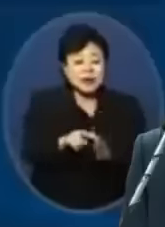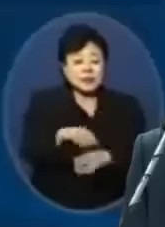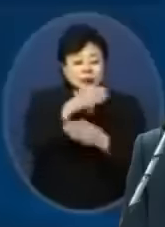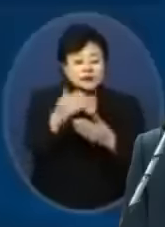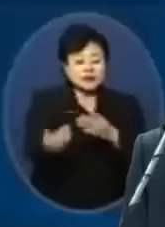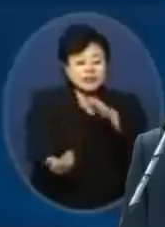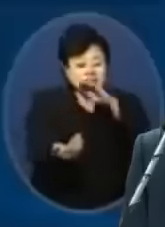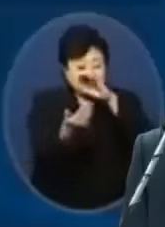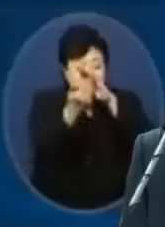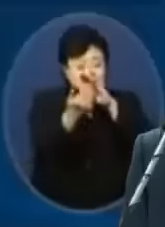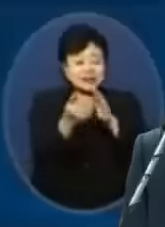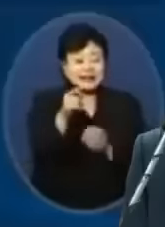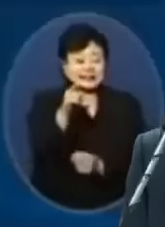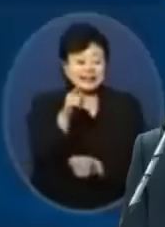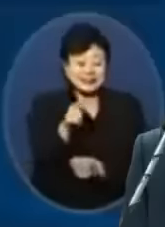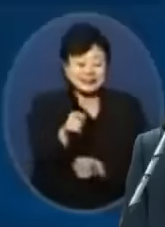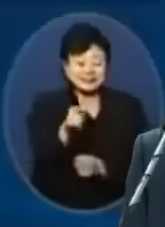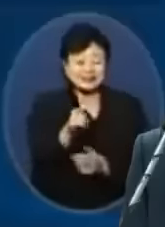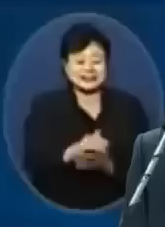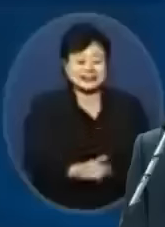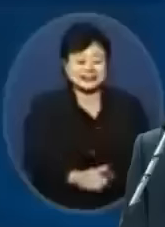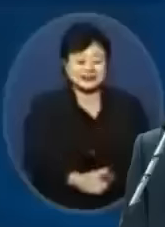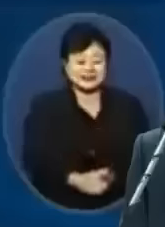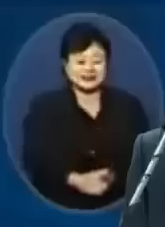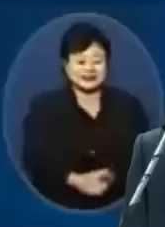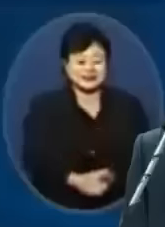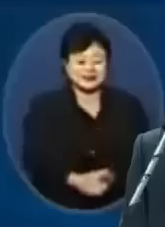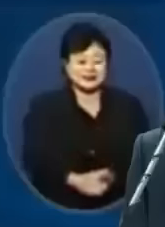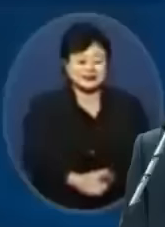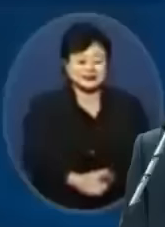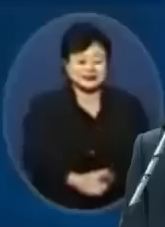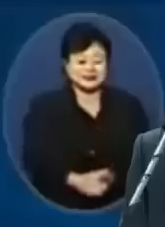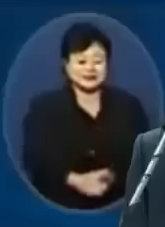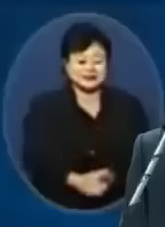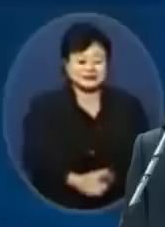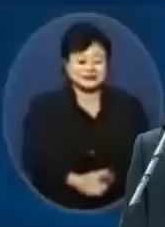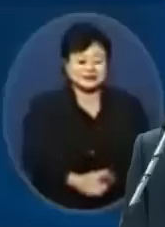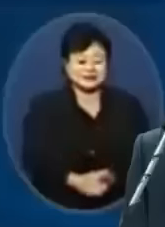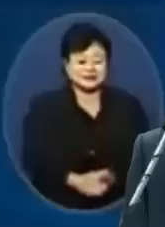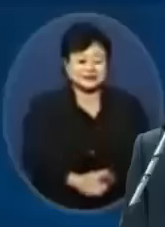위해 모든 것을 이루셨다는 것을 말하는 것이라고 했었습니다.